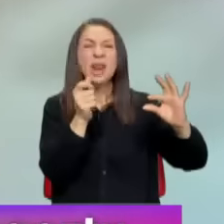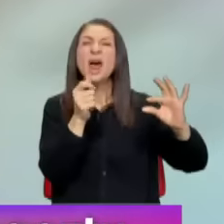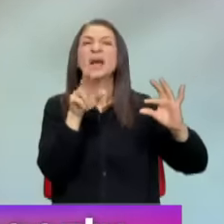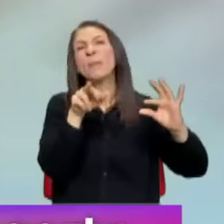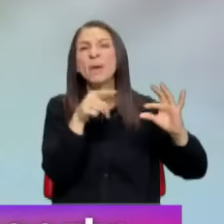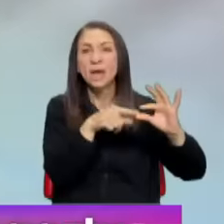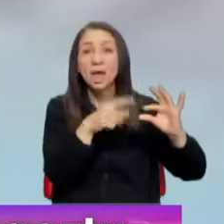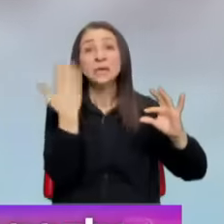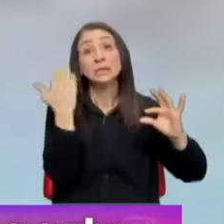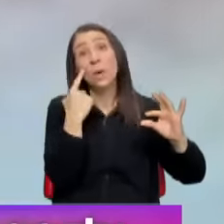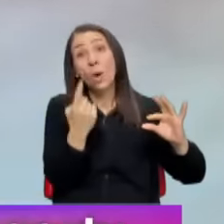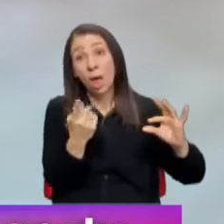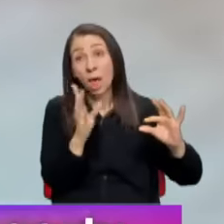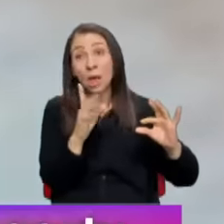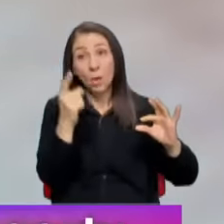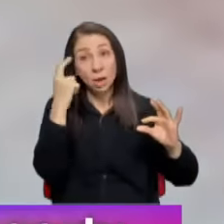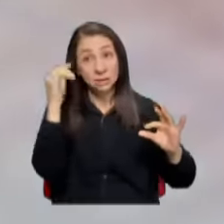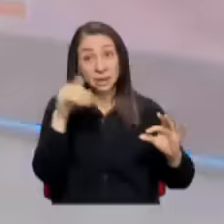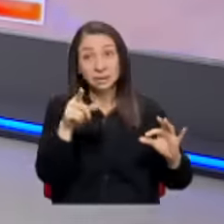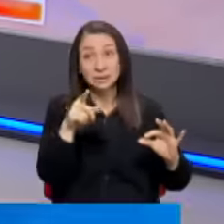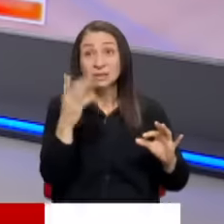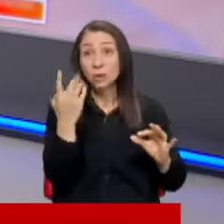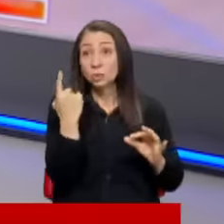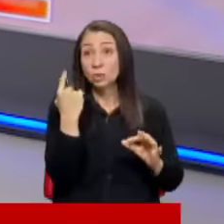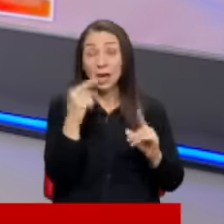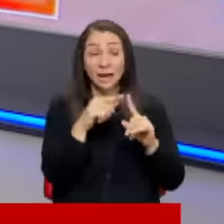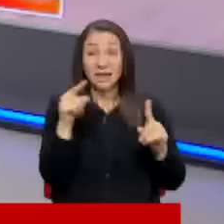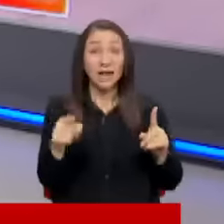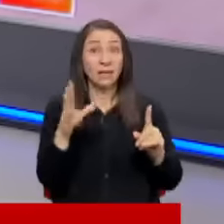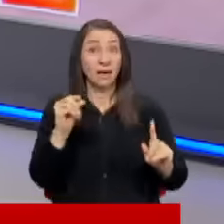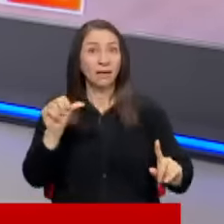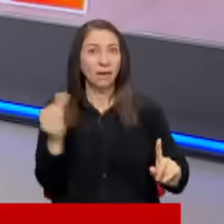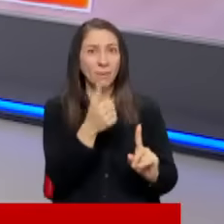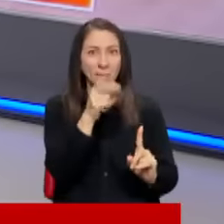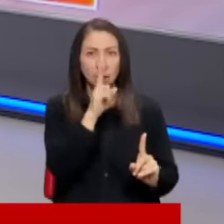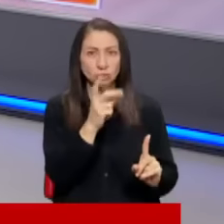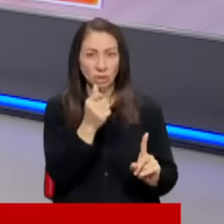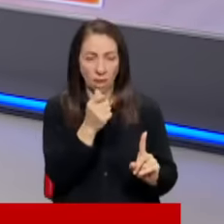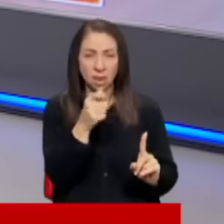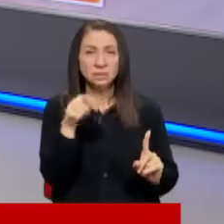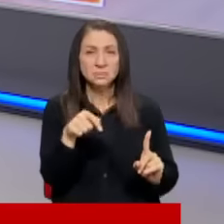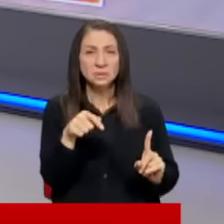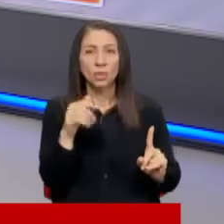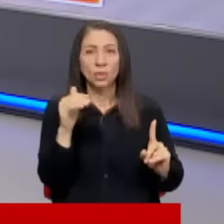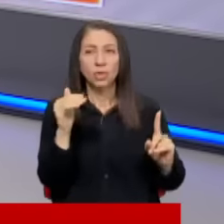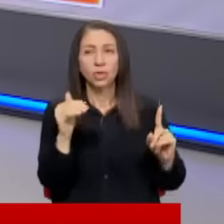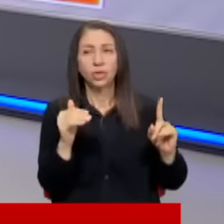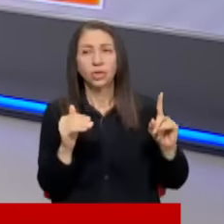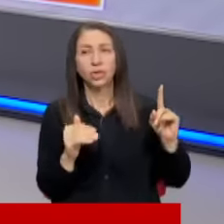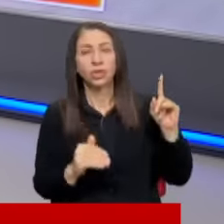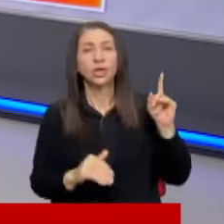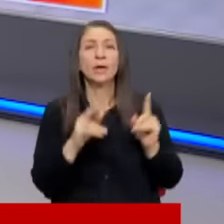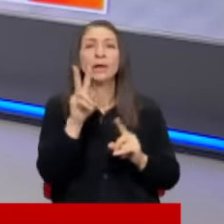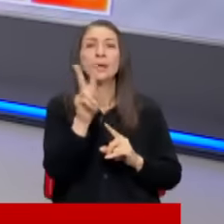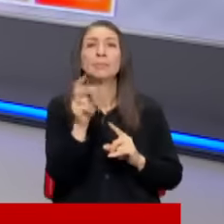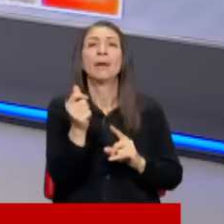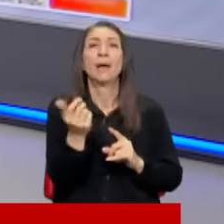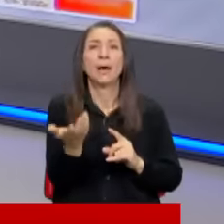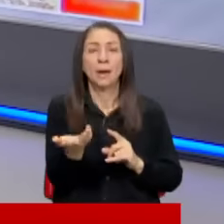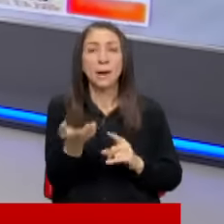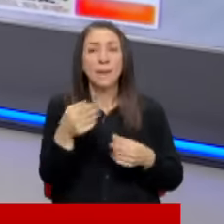alışveriş eskiye göre, bu aklınıza gelsin. Daha düne kadar ne kadar kıymetliydi, şimdi artık öyle istediğinizi